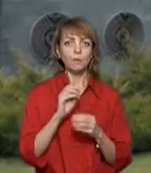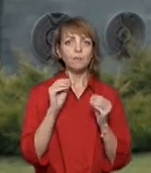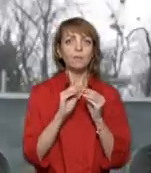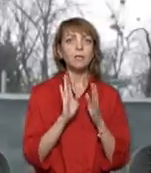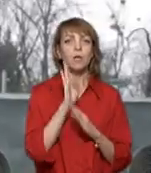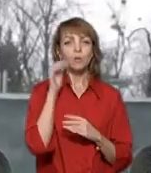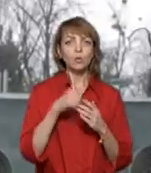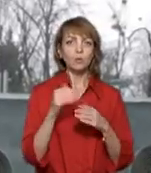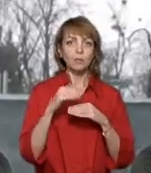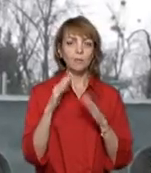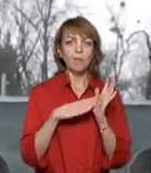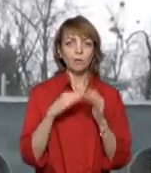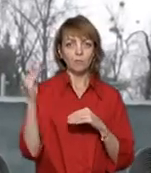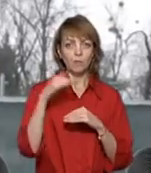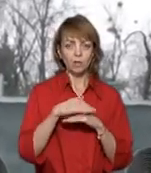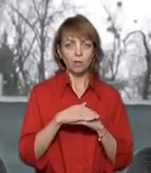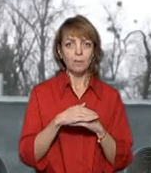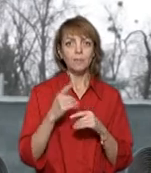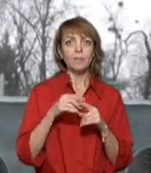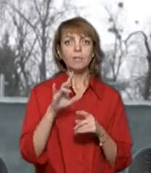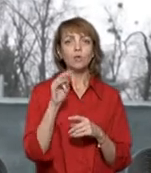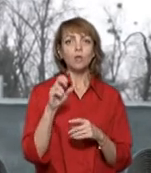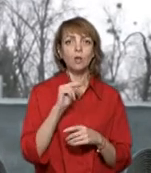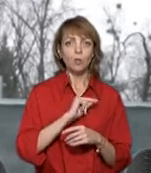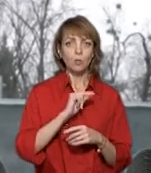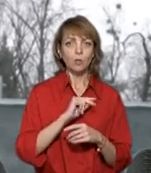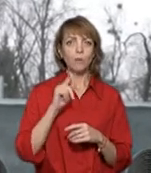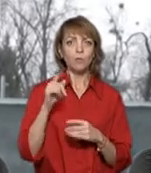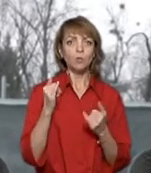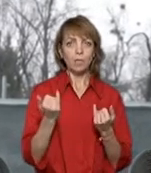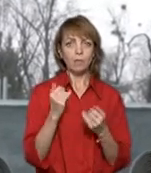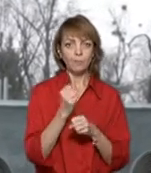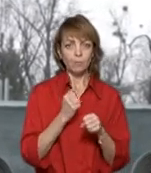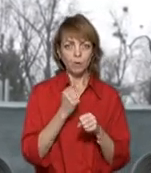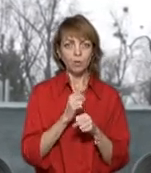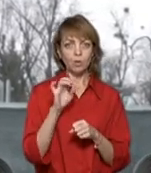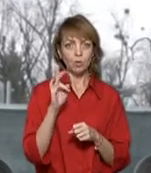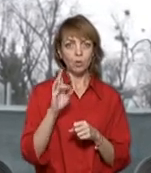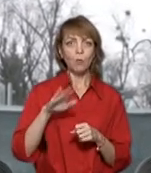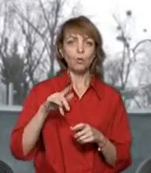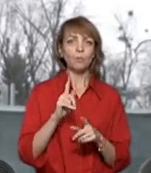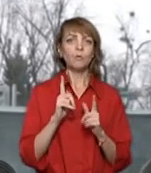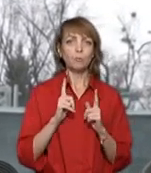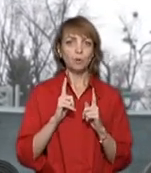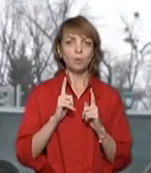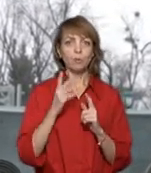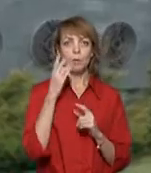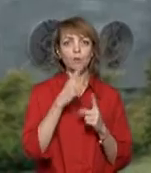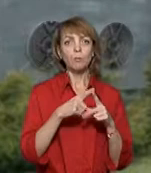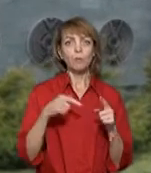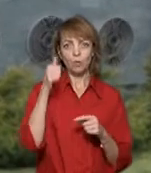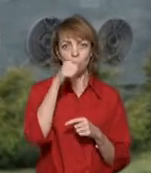10 ранку до 9 вечора. Це сезонна робота. Вони ось зараз відпрацюють сезон, потім відпочиватимуть майже